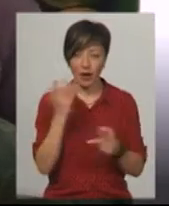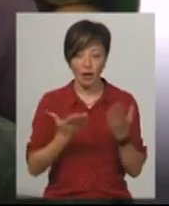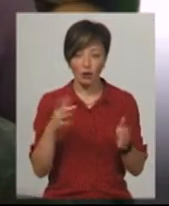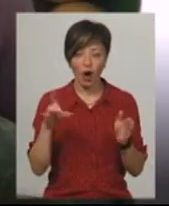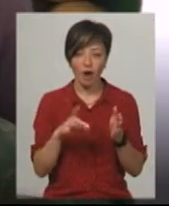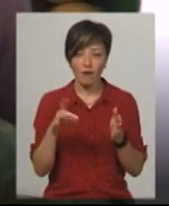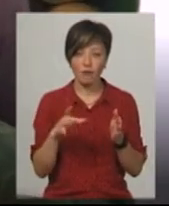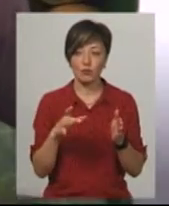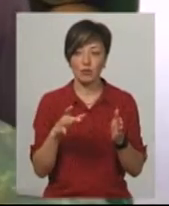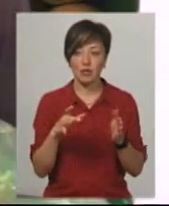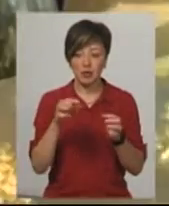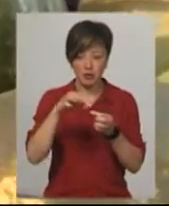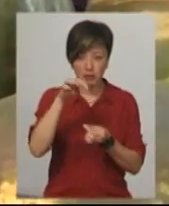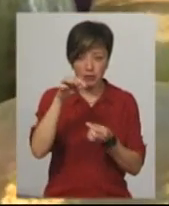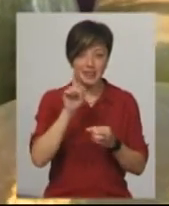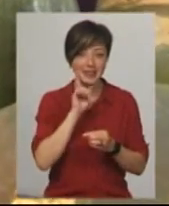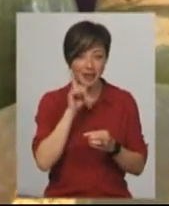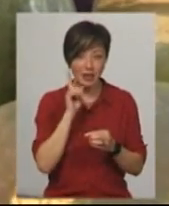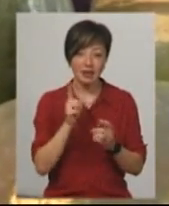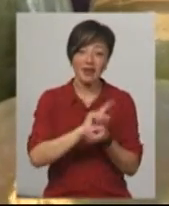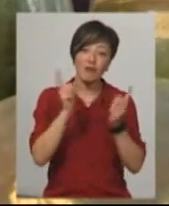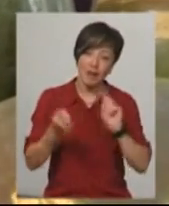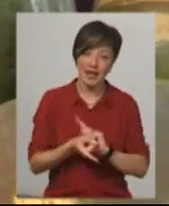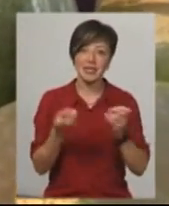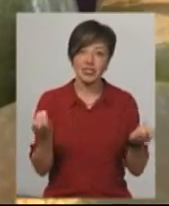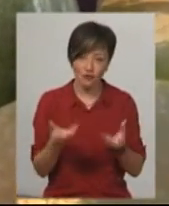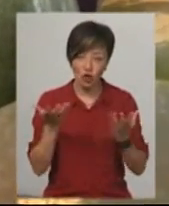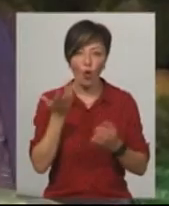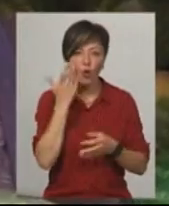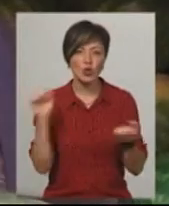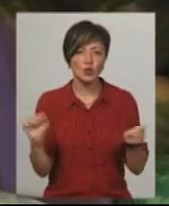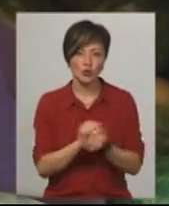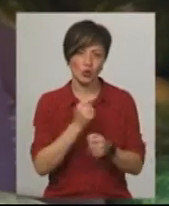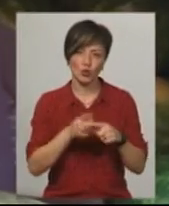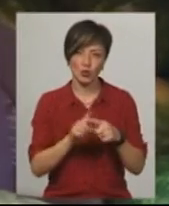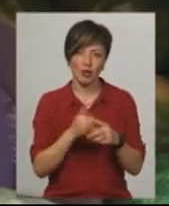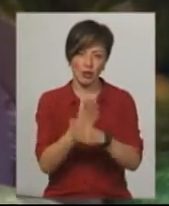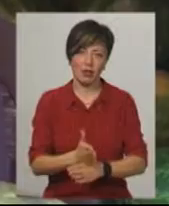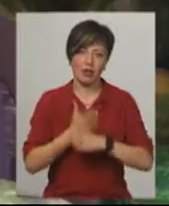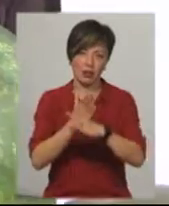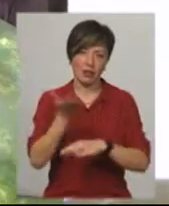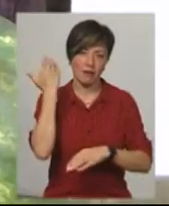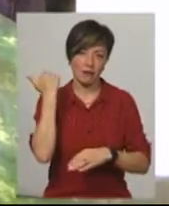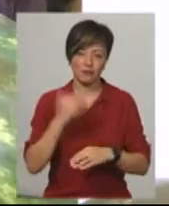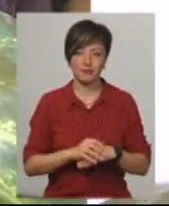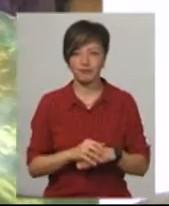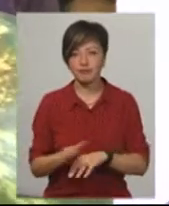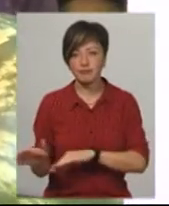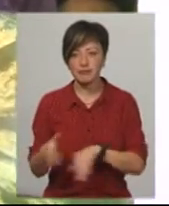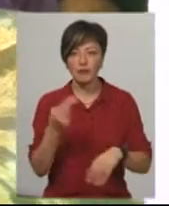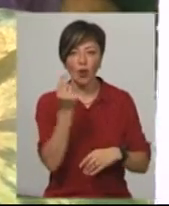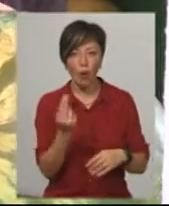кавун, кінчик зелений, наоборот, свіжий. Коли дуже сухий, то він вже просто не свіжий, вже давно з поля. Колір повинен